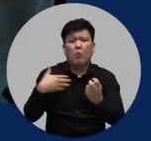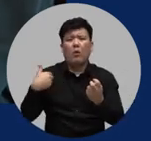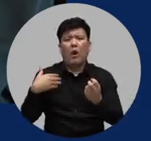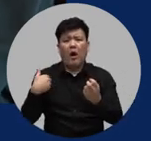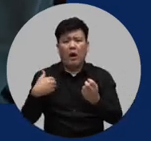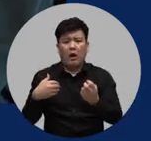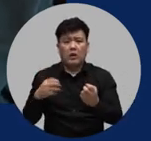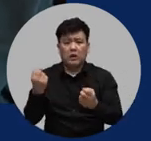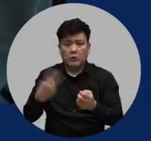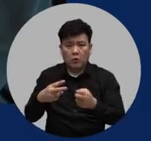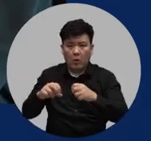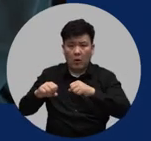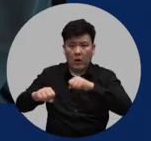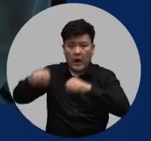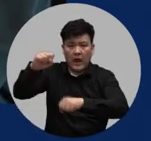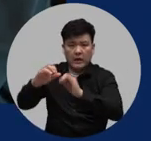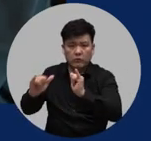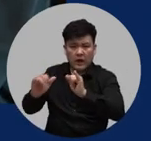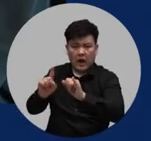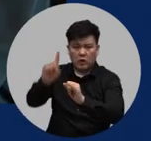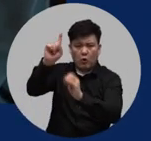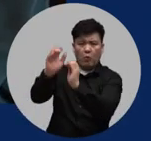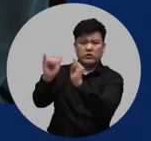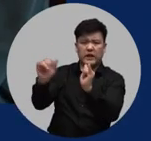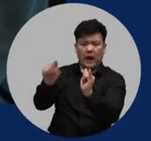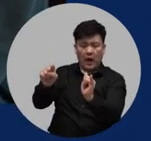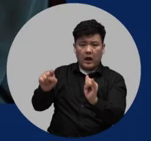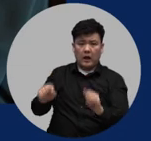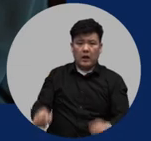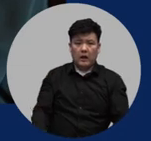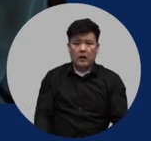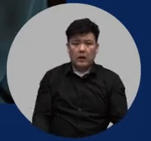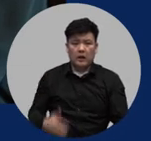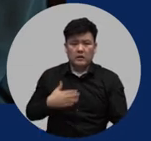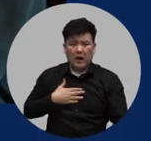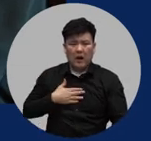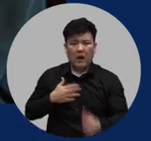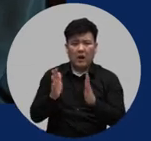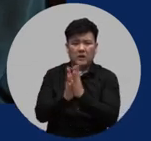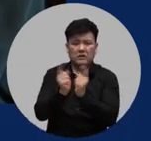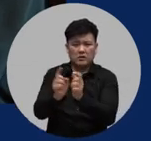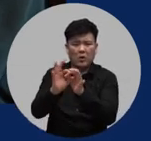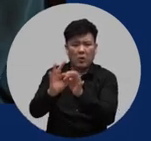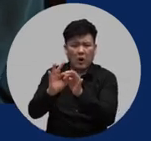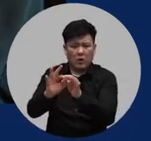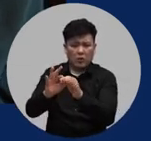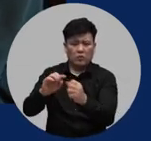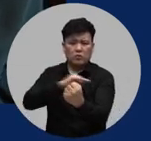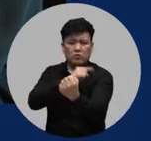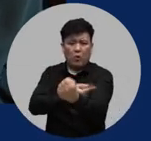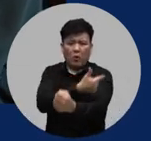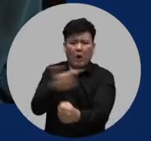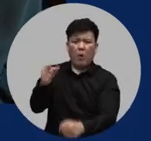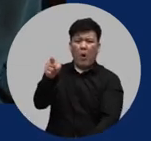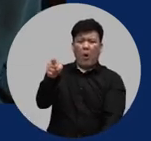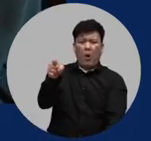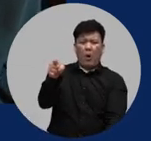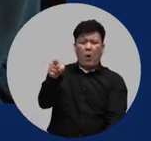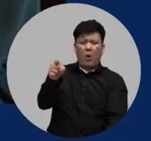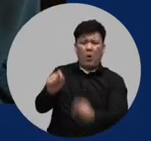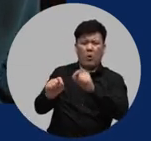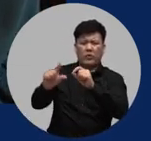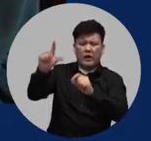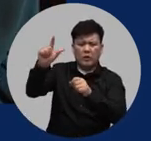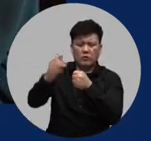또는 행위자가 고위직급이거나 피해자의 근로조건을 결정하는 등 강력한 권한을 가지고 있는 사람인 경우가